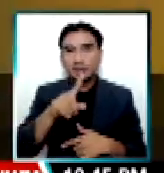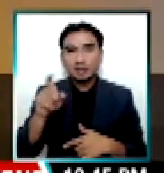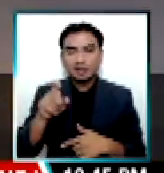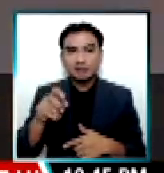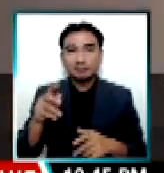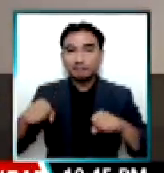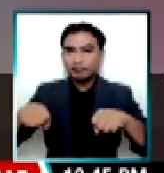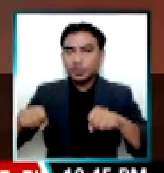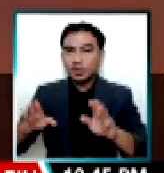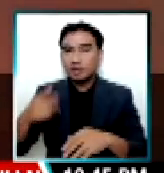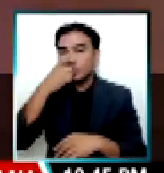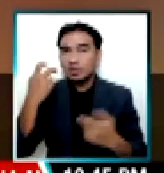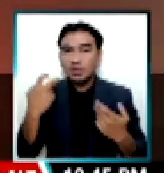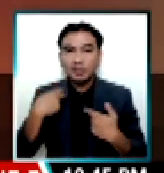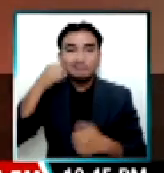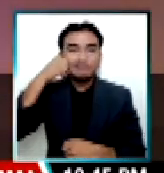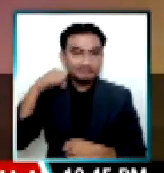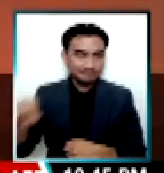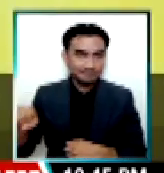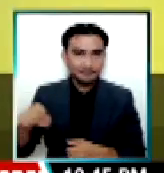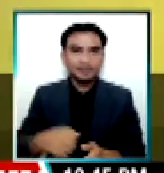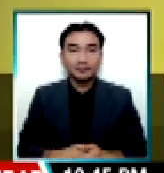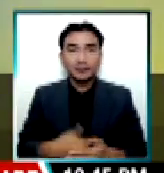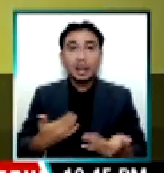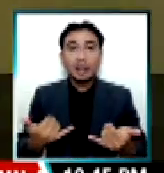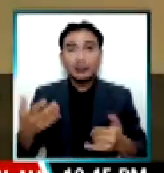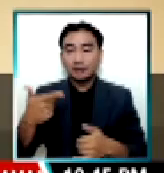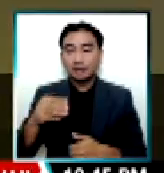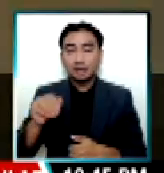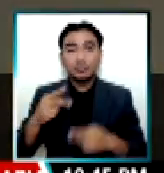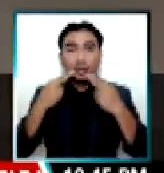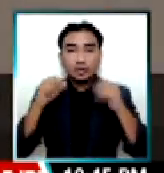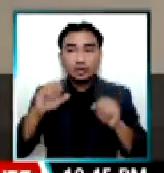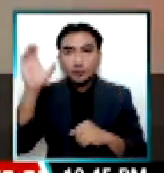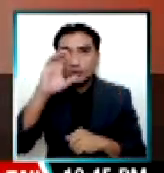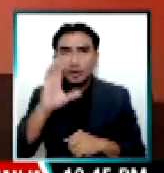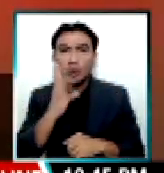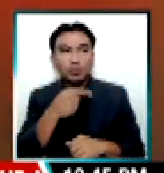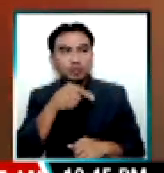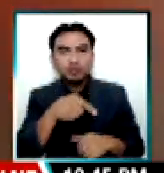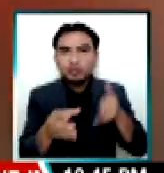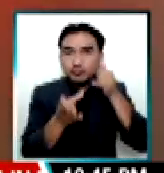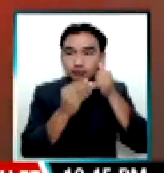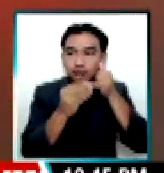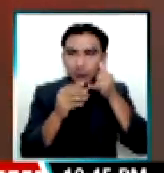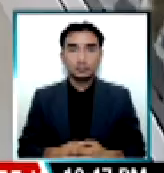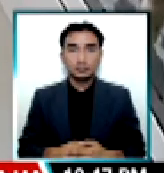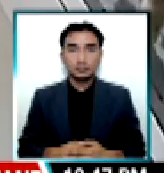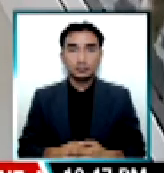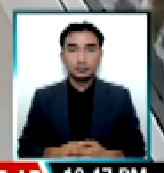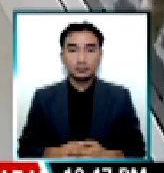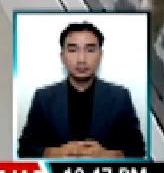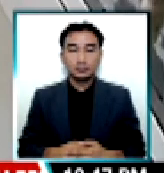sa mga paglabag. Sinusubukan pa ng GMA News na mahanap ang mga riders sa video para makunan ng pahayag.